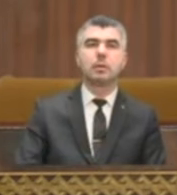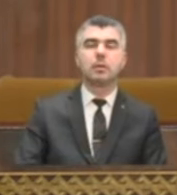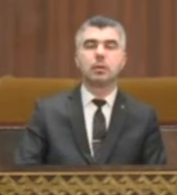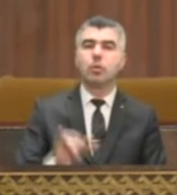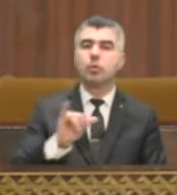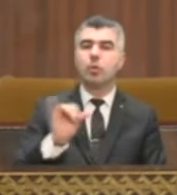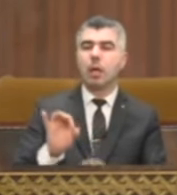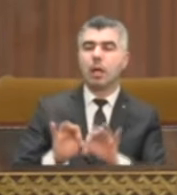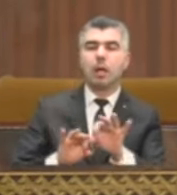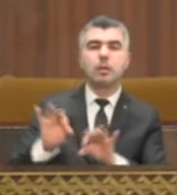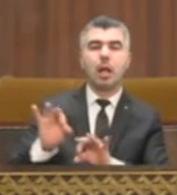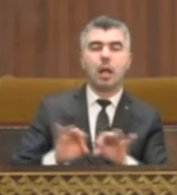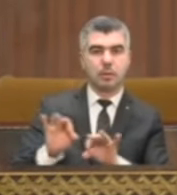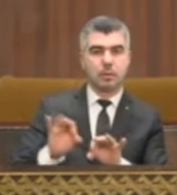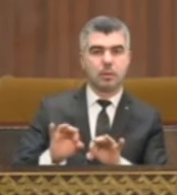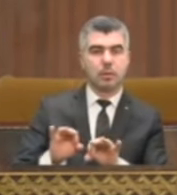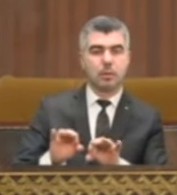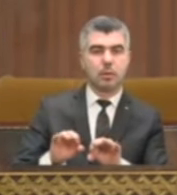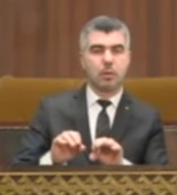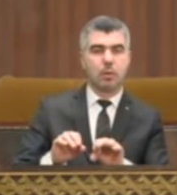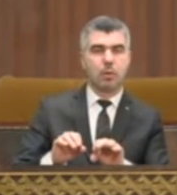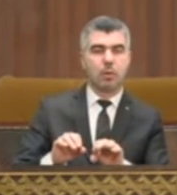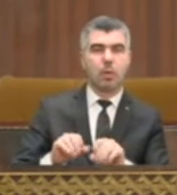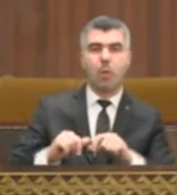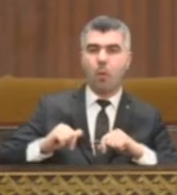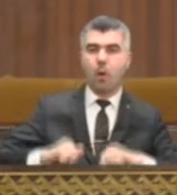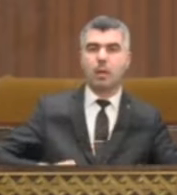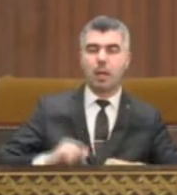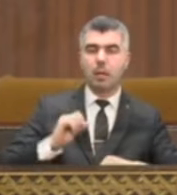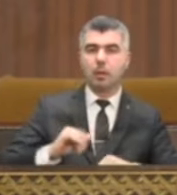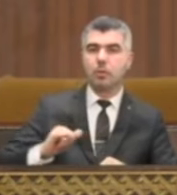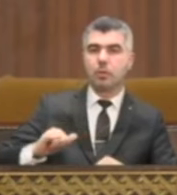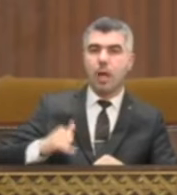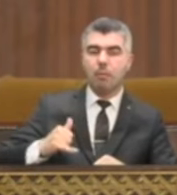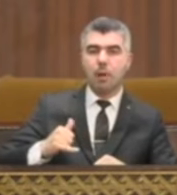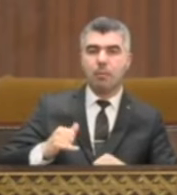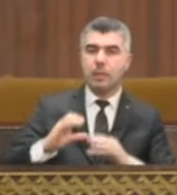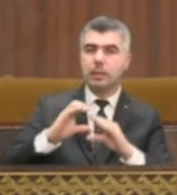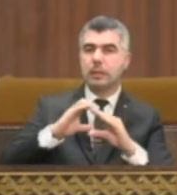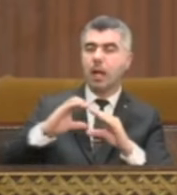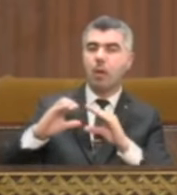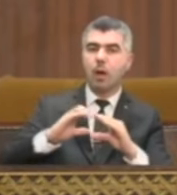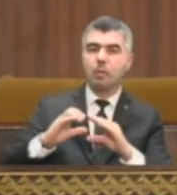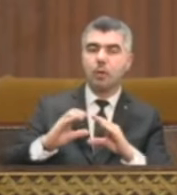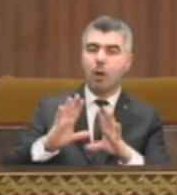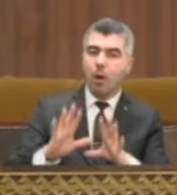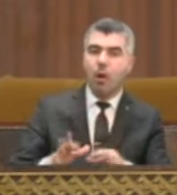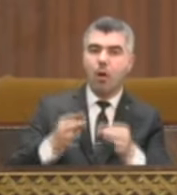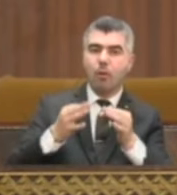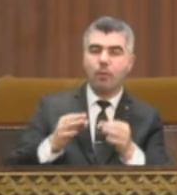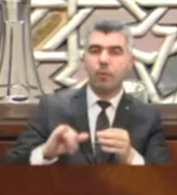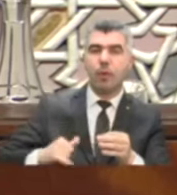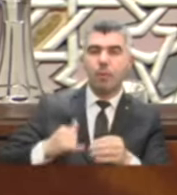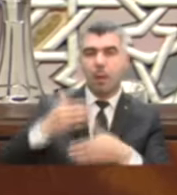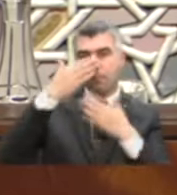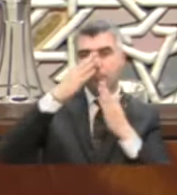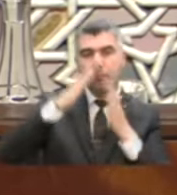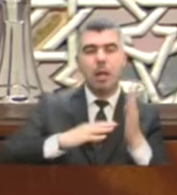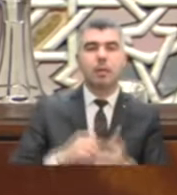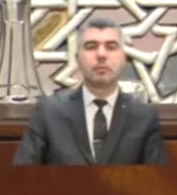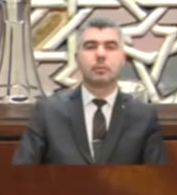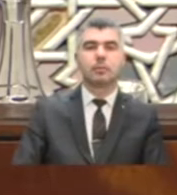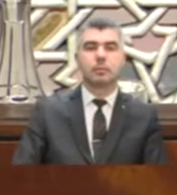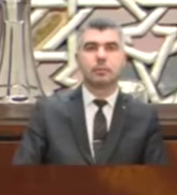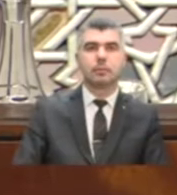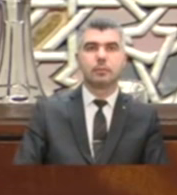على الإجراءات التي اتخذتها وزارة الشباب والثقافة والتواصل لتنمية قدرات الشباب المغربي. شكرا